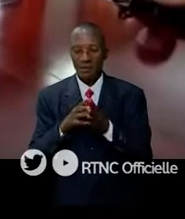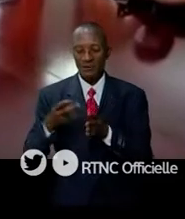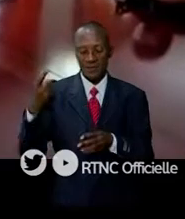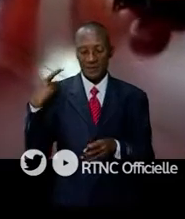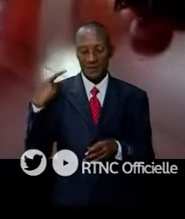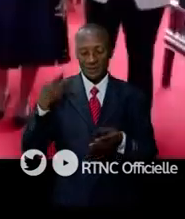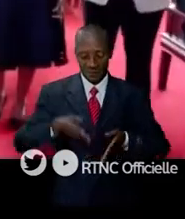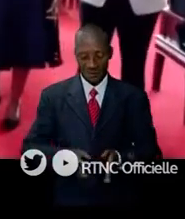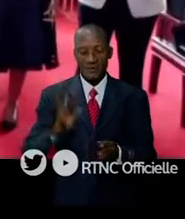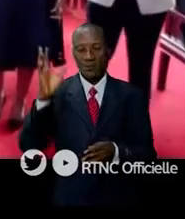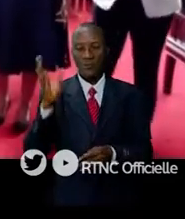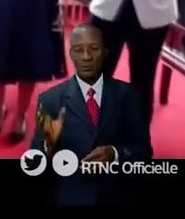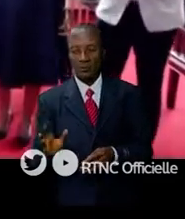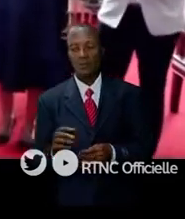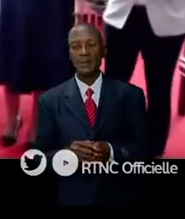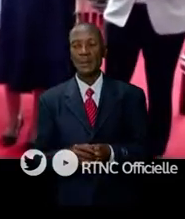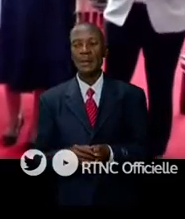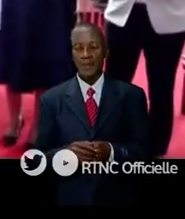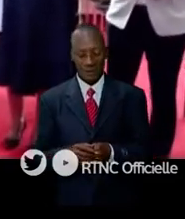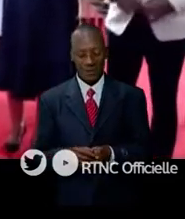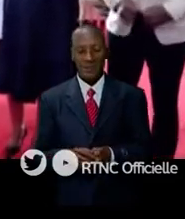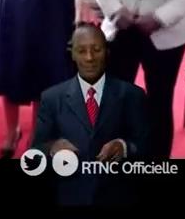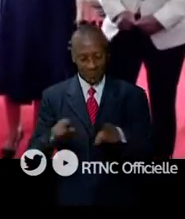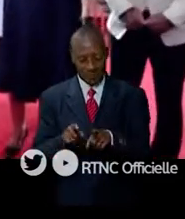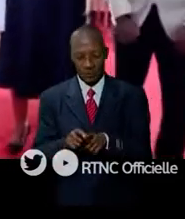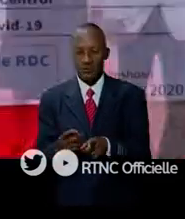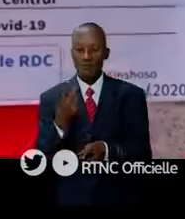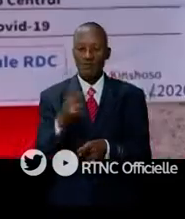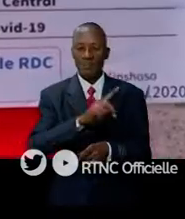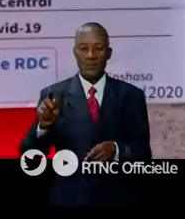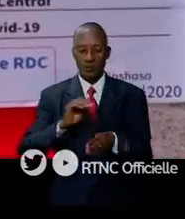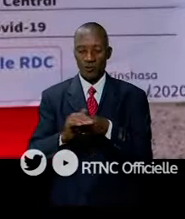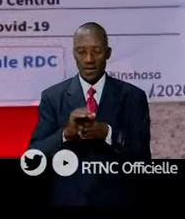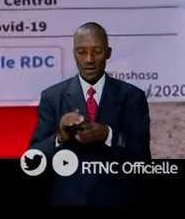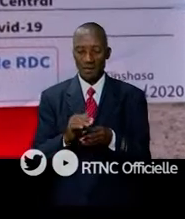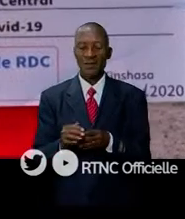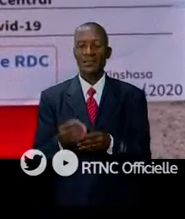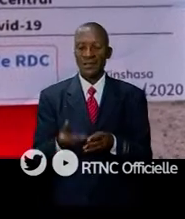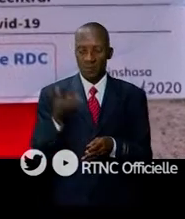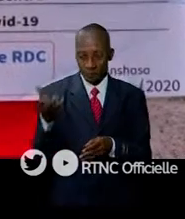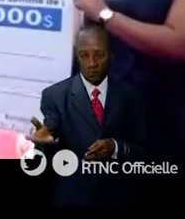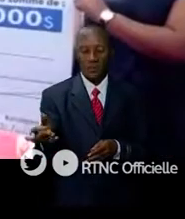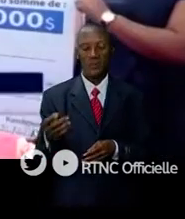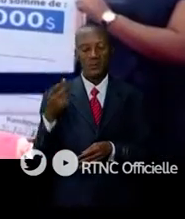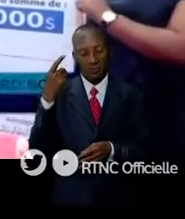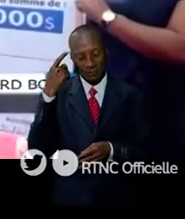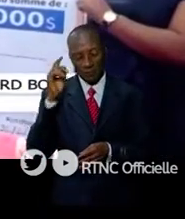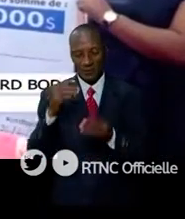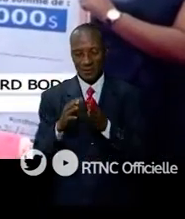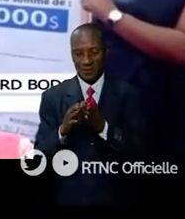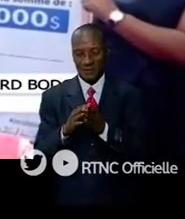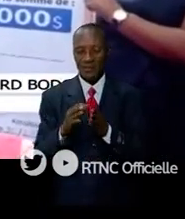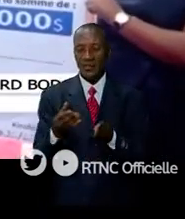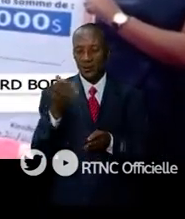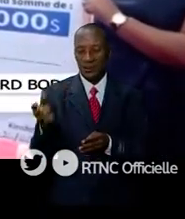province du Congo central, auxquels un montant de 20 000 dollars américains a été remis comme contribution de l'Assemblée nationale dans la